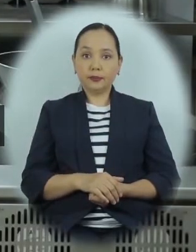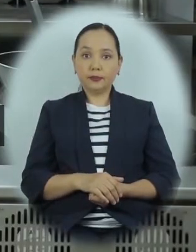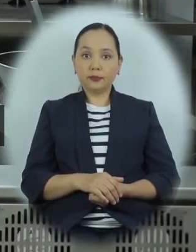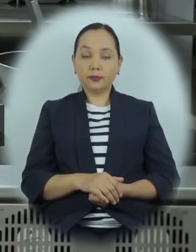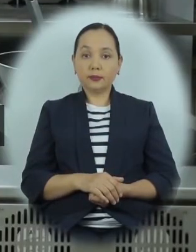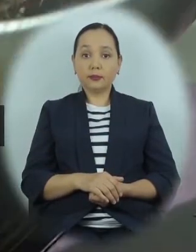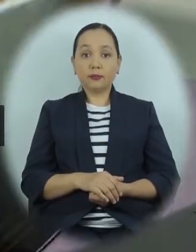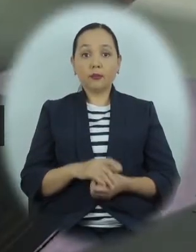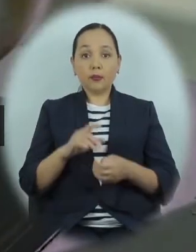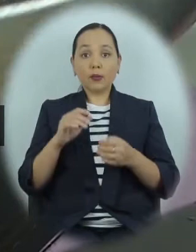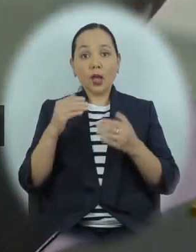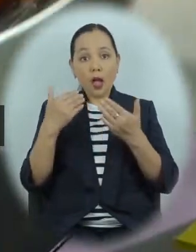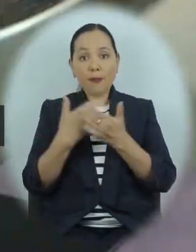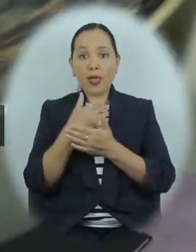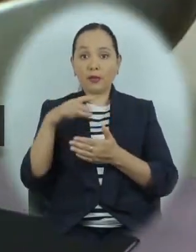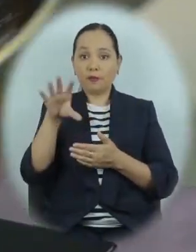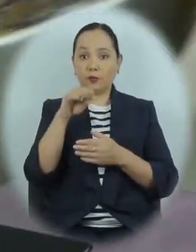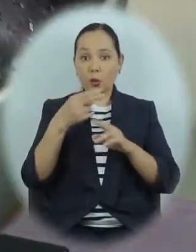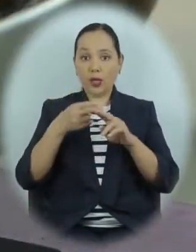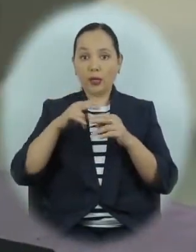И опять же все это перемешать.